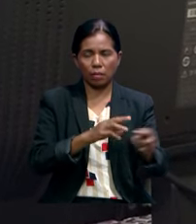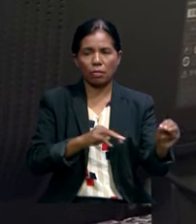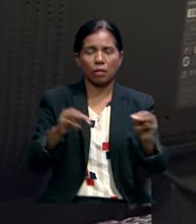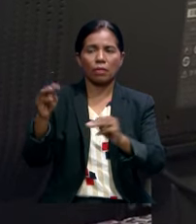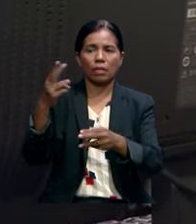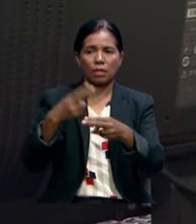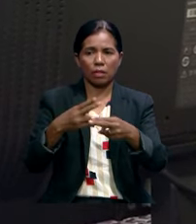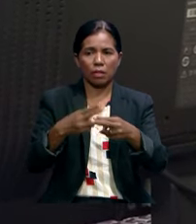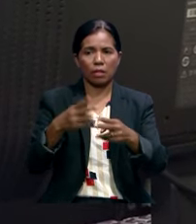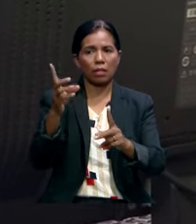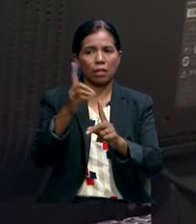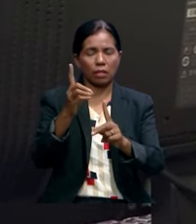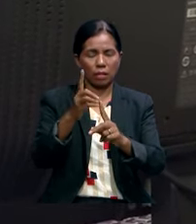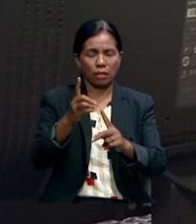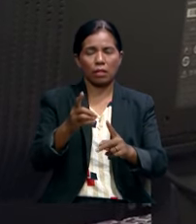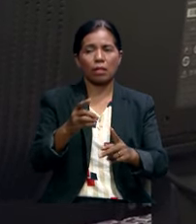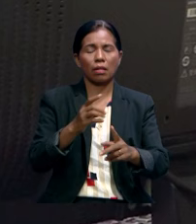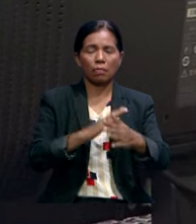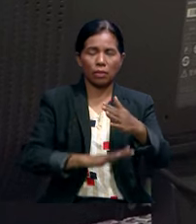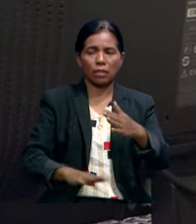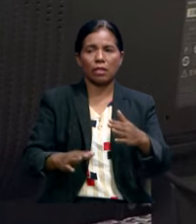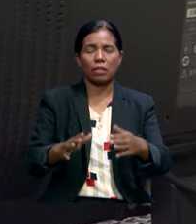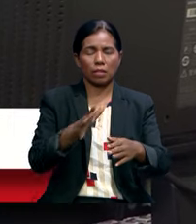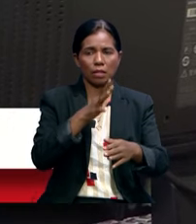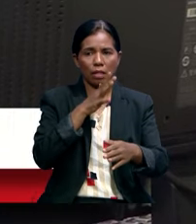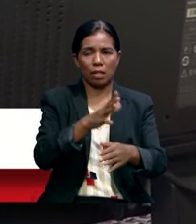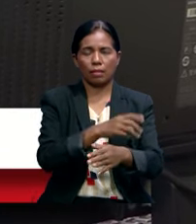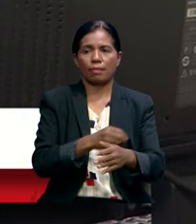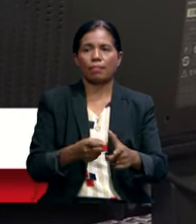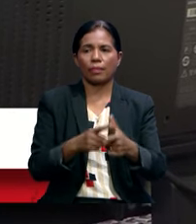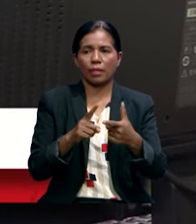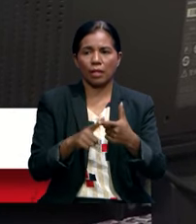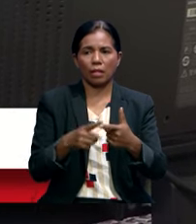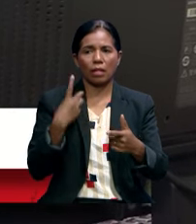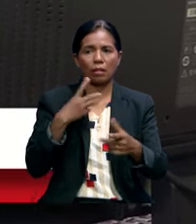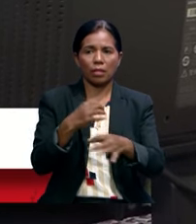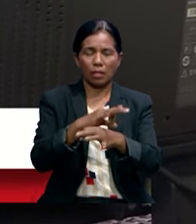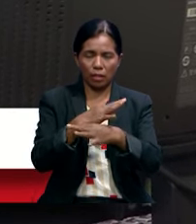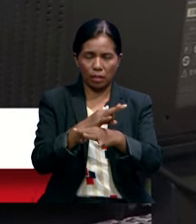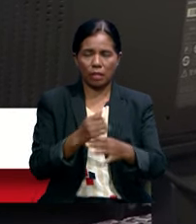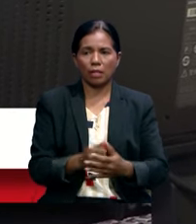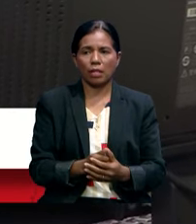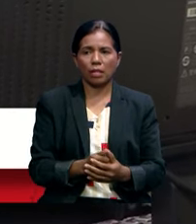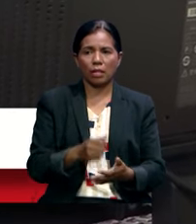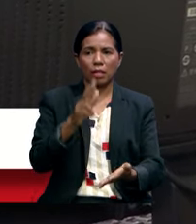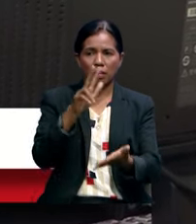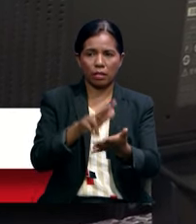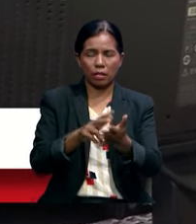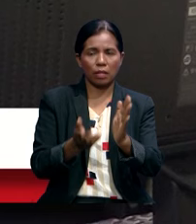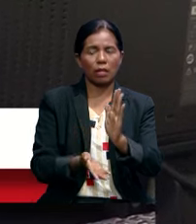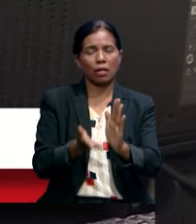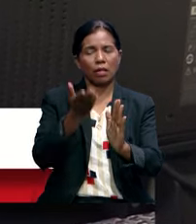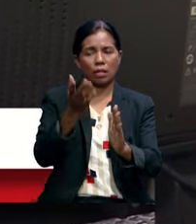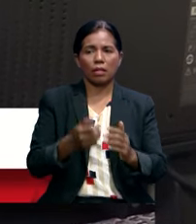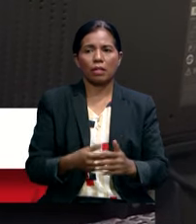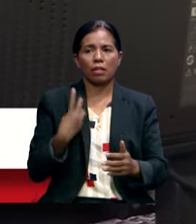se tata muris sala o se aman ina naran sala tam hadia anta ratifique ni as fale ta